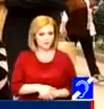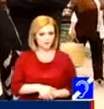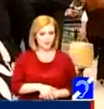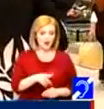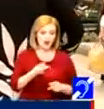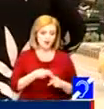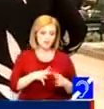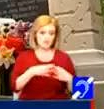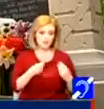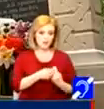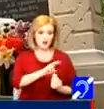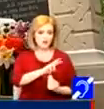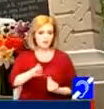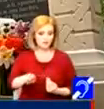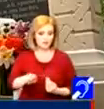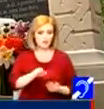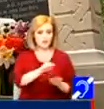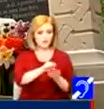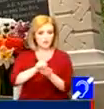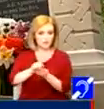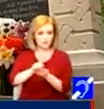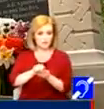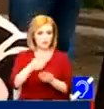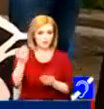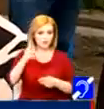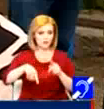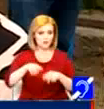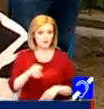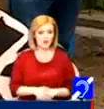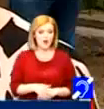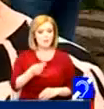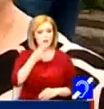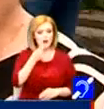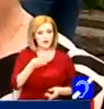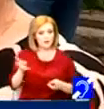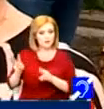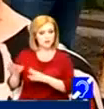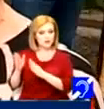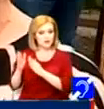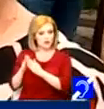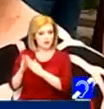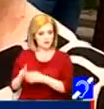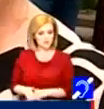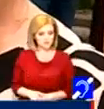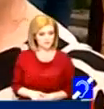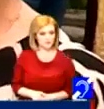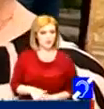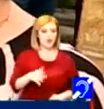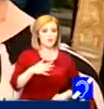Sfântul Lazar, la mormântul fiicelor Rodica. Bucatele mai mult acasă au rămas, de fapt. Am venit să o pomenim pe fiica noastră, care are